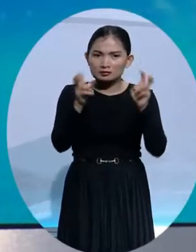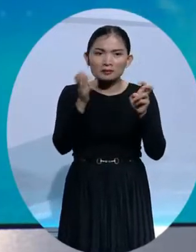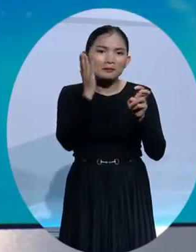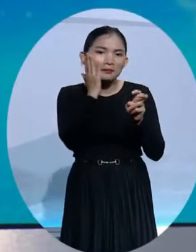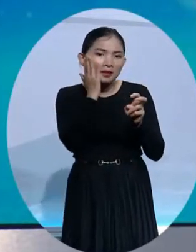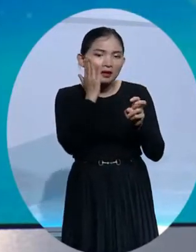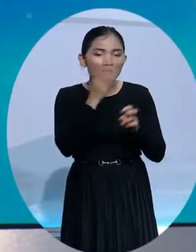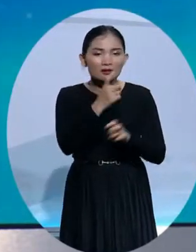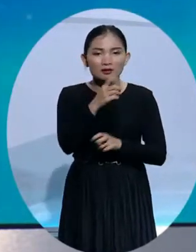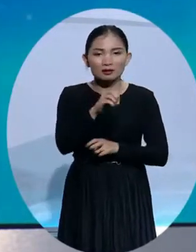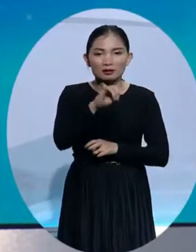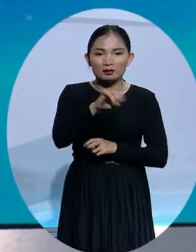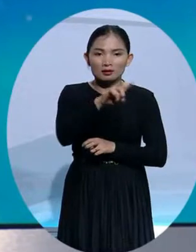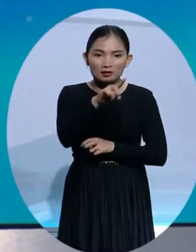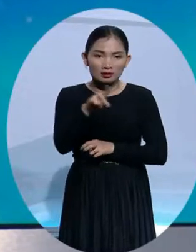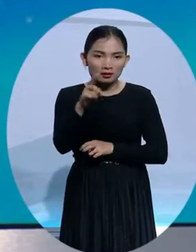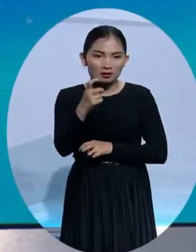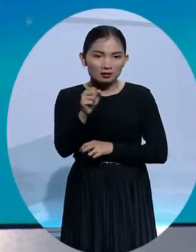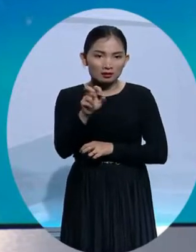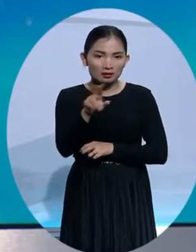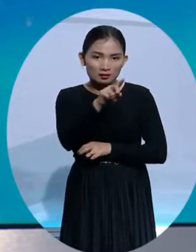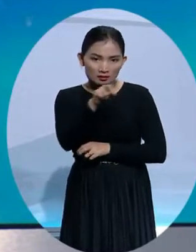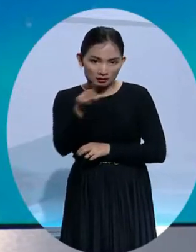do dịch Covid-19 trên địa bàn thành phố.